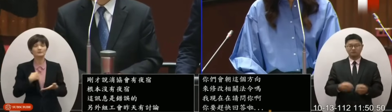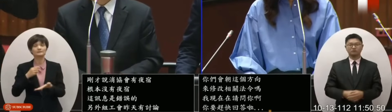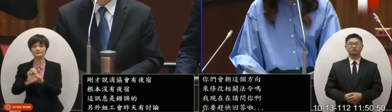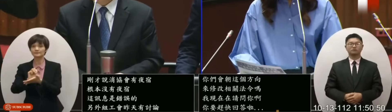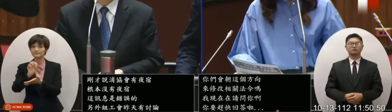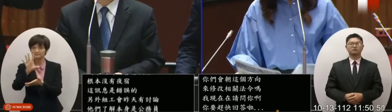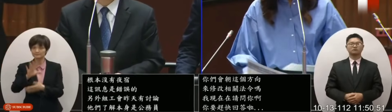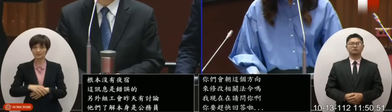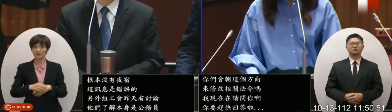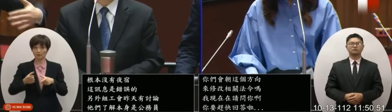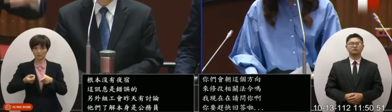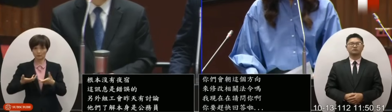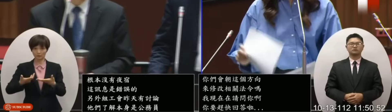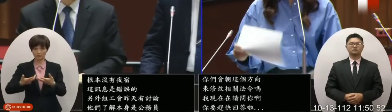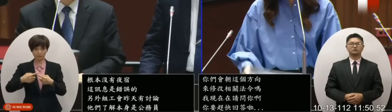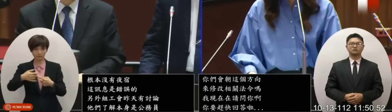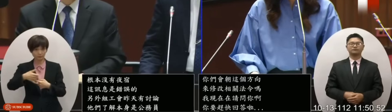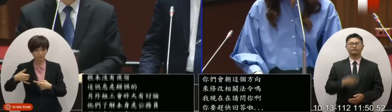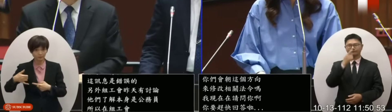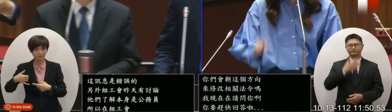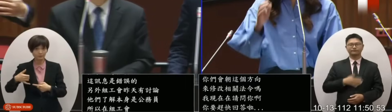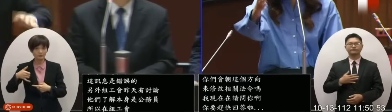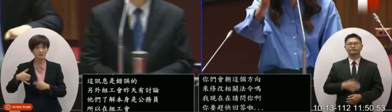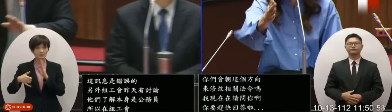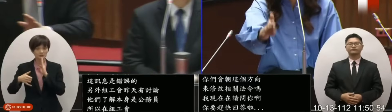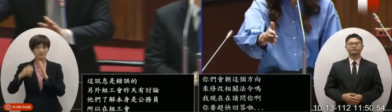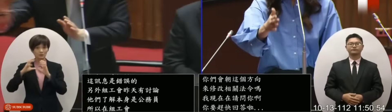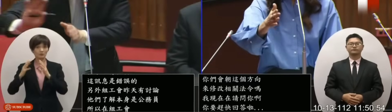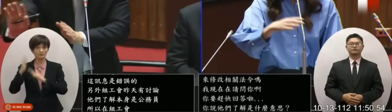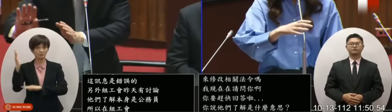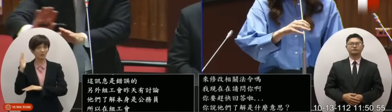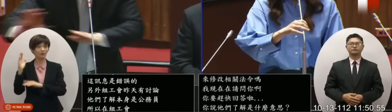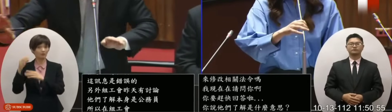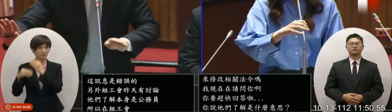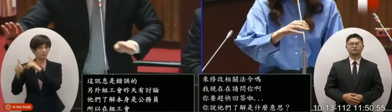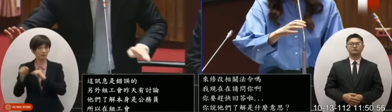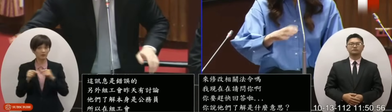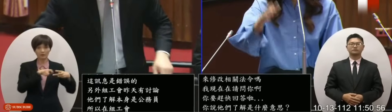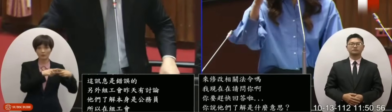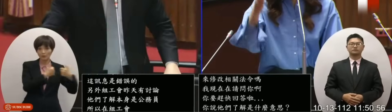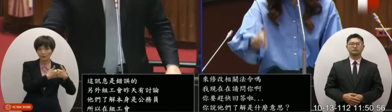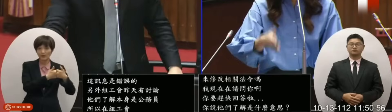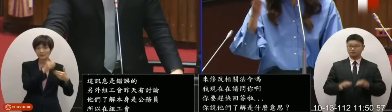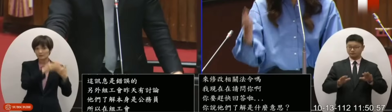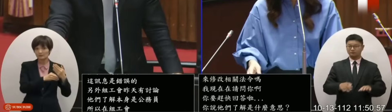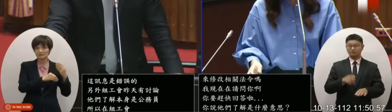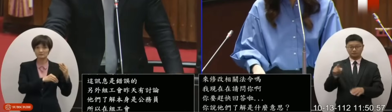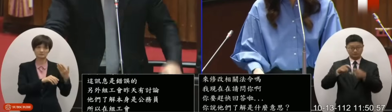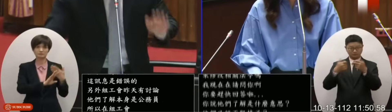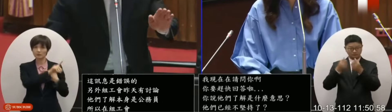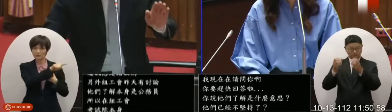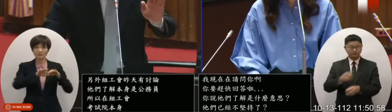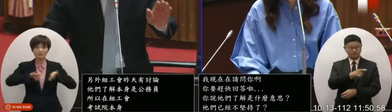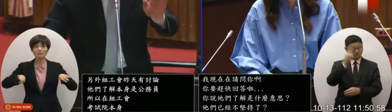因为。公务员的体系是甚至整个国家制度，跟工会是完全是两件事。 所以你不让他们组工